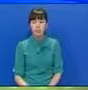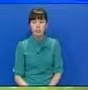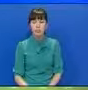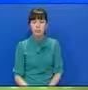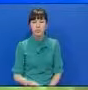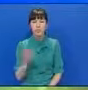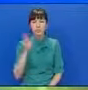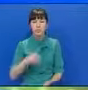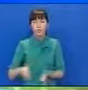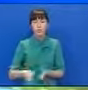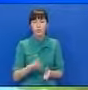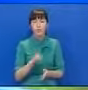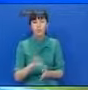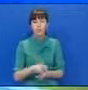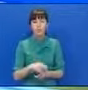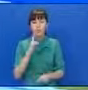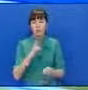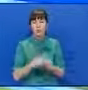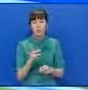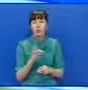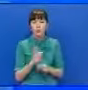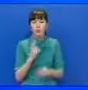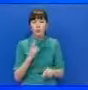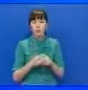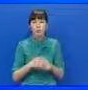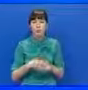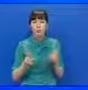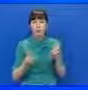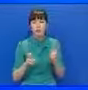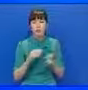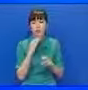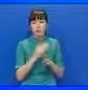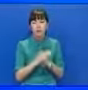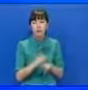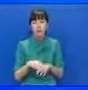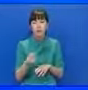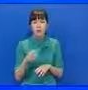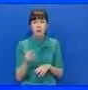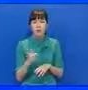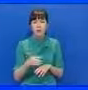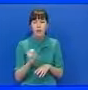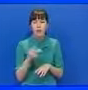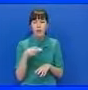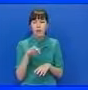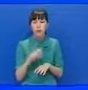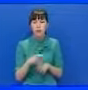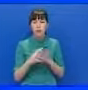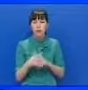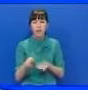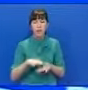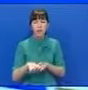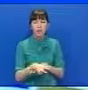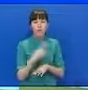Судың жолын құм бүгір, ердің жолын сұм бүгір. Қазақ даналығындағы осы сөзге ден қойған Түлкібас ауданының әкімі Қайрат Абдуалиев ауыл аймақта бұлақ